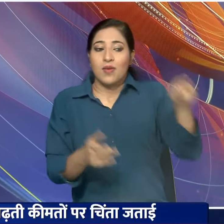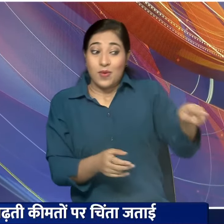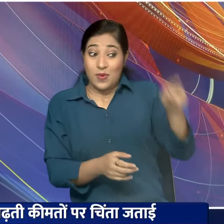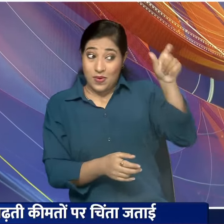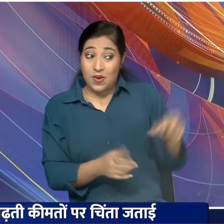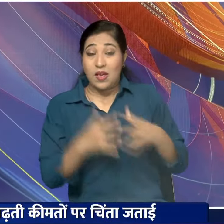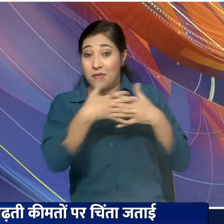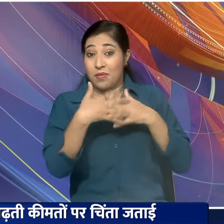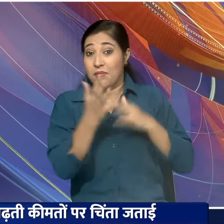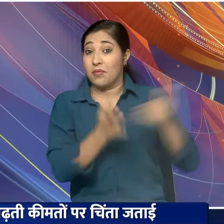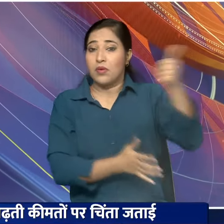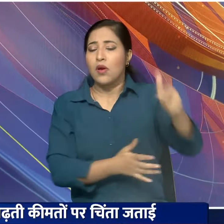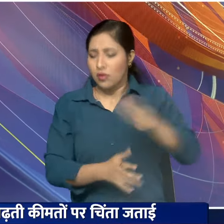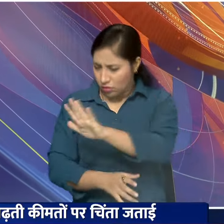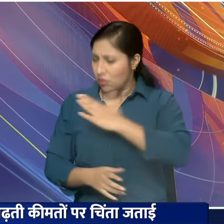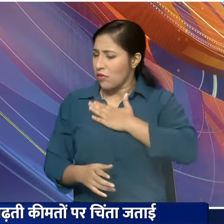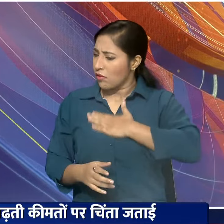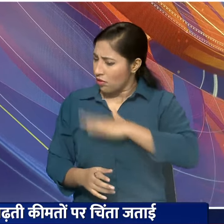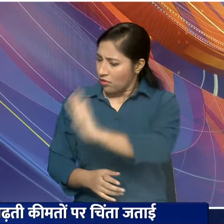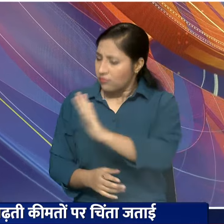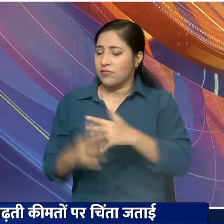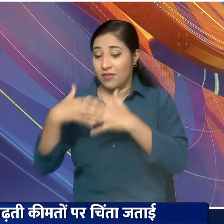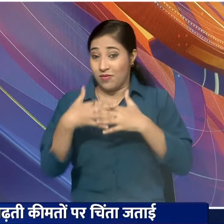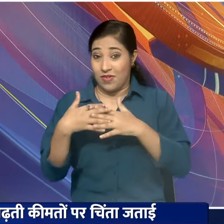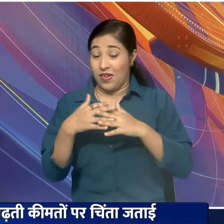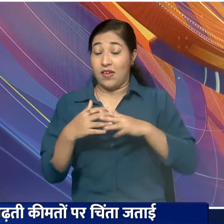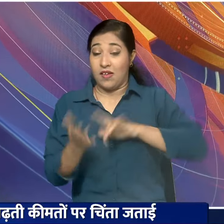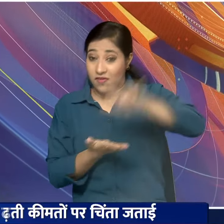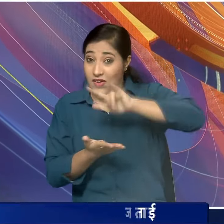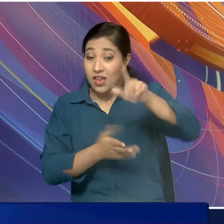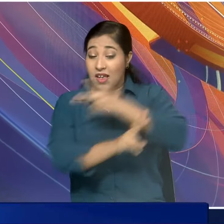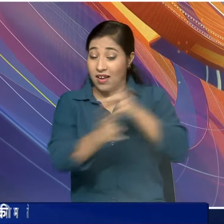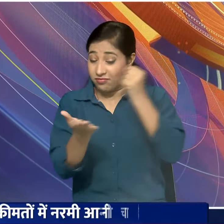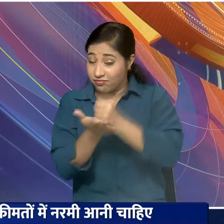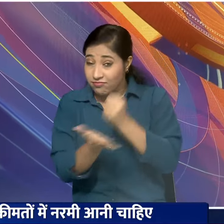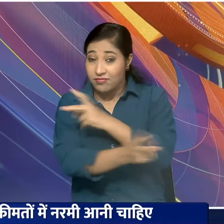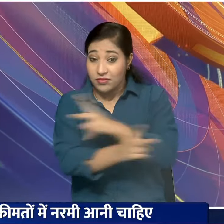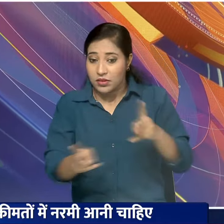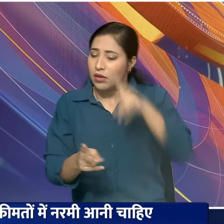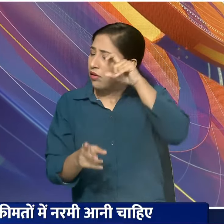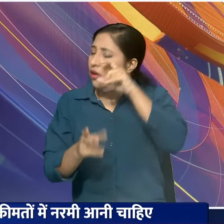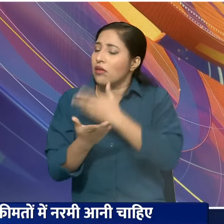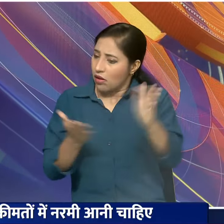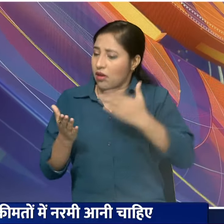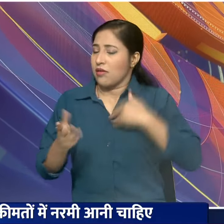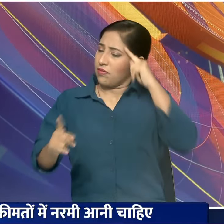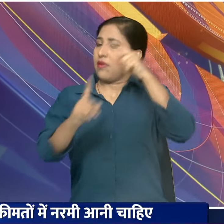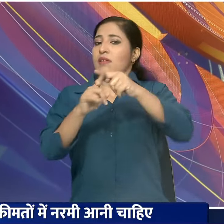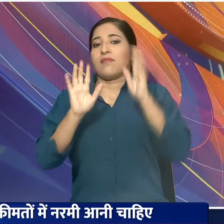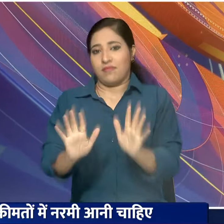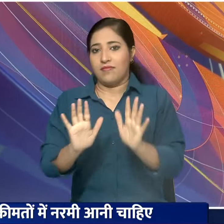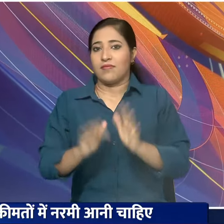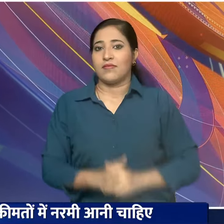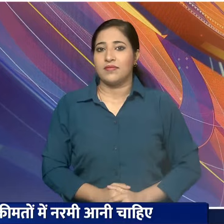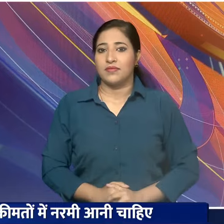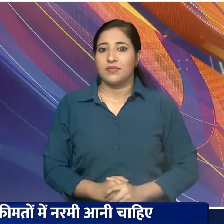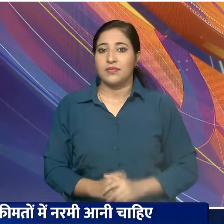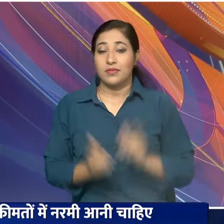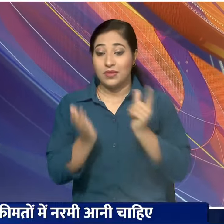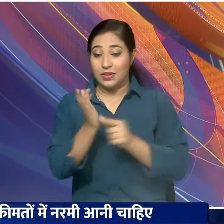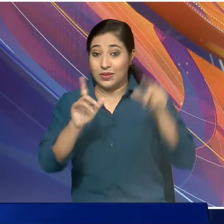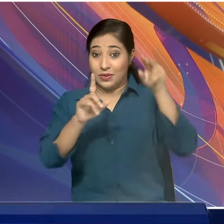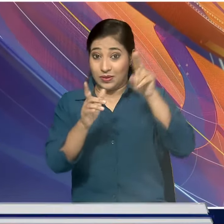एस जयशंकर को आश्वस्त किया कि अमेरिकी वीजा संबंधी चिंताओं को दूर करना उनका लक्ष्य है।